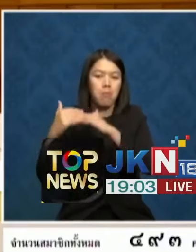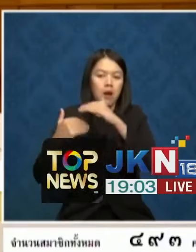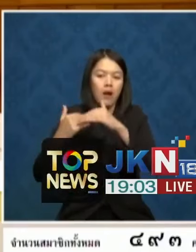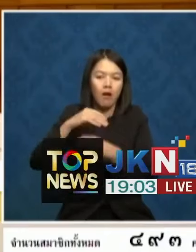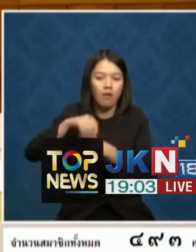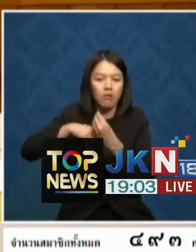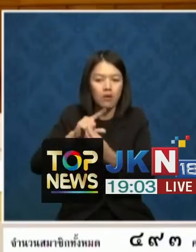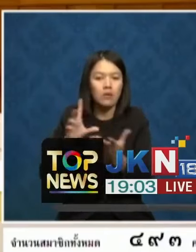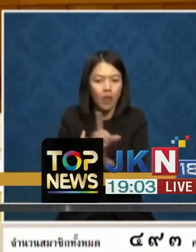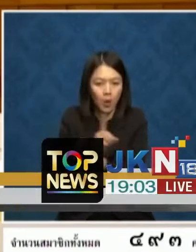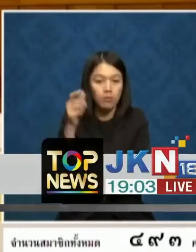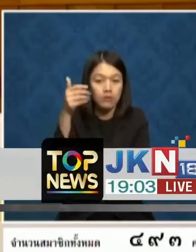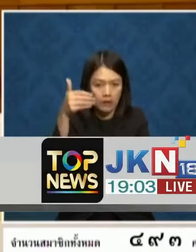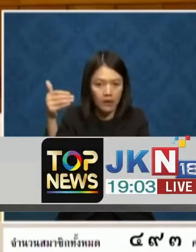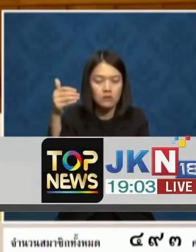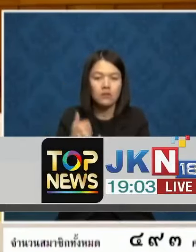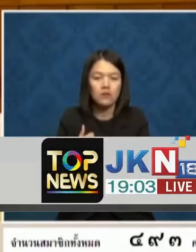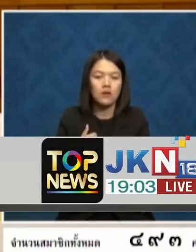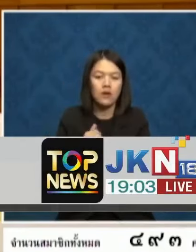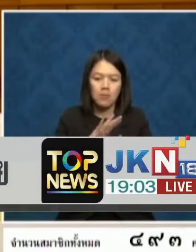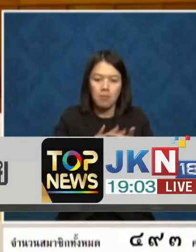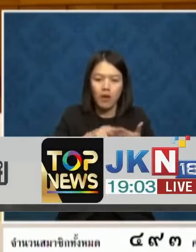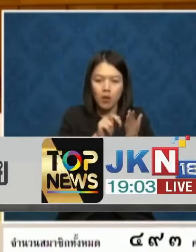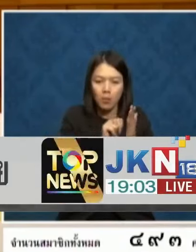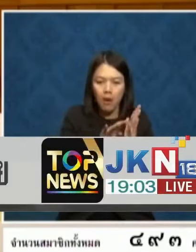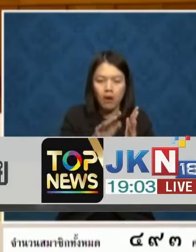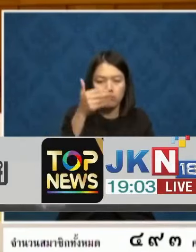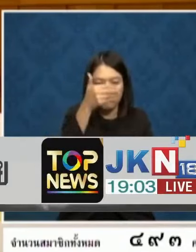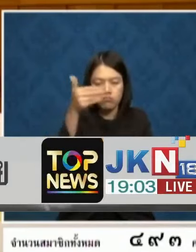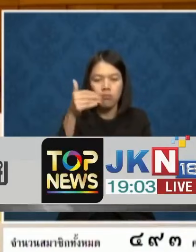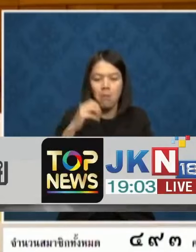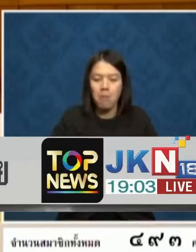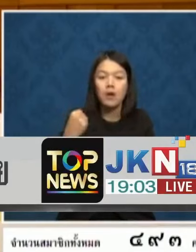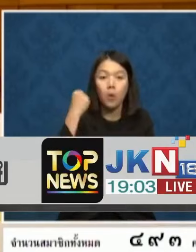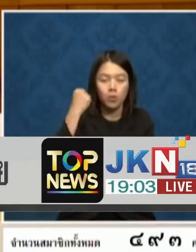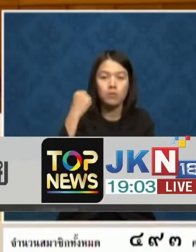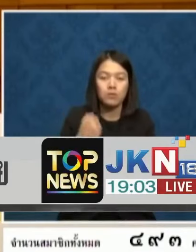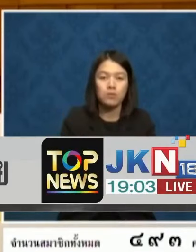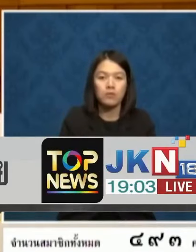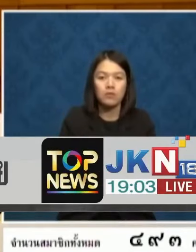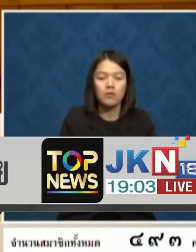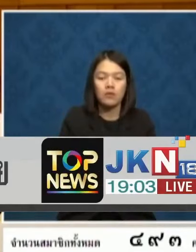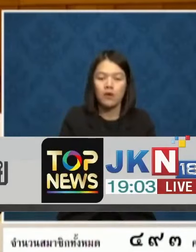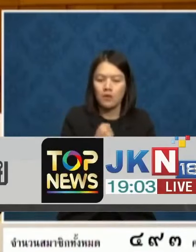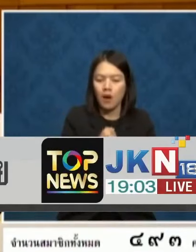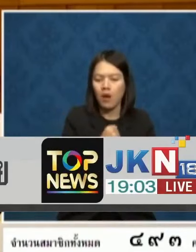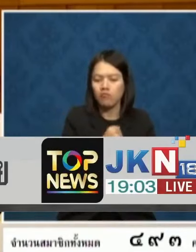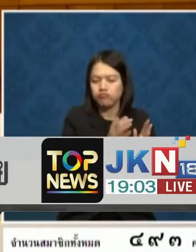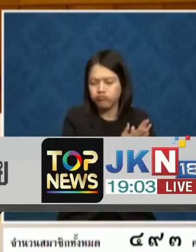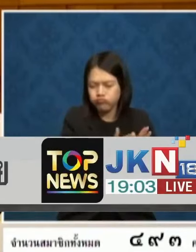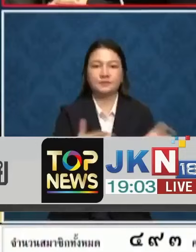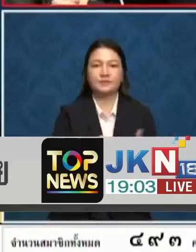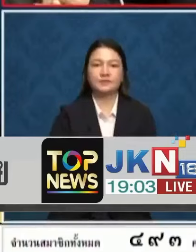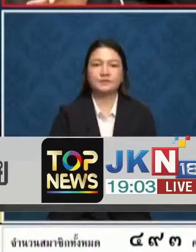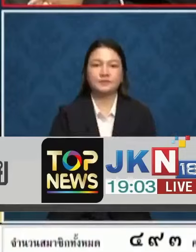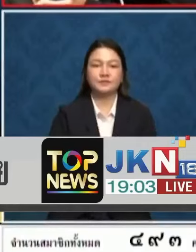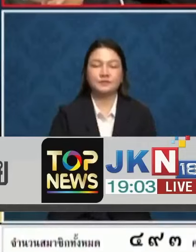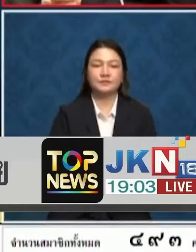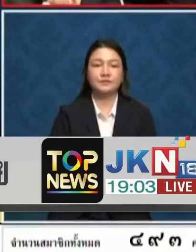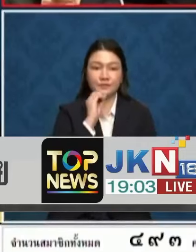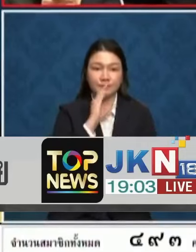ว่าสำคัญยังไงมีการปรับลดตั้ง 7,800 กว่าล้านบาทภาพรวมนะแต่ในขณะที่ฝ่ายค้านคุณสิริกัญญาตันสกุ